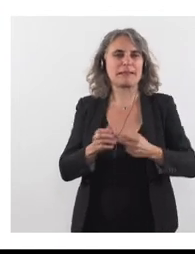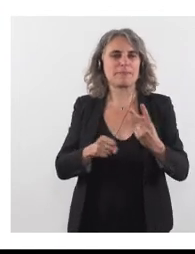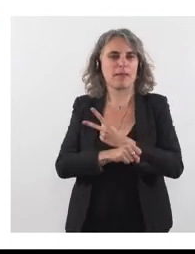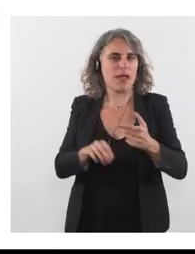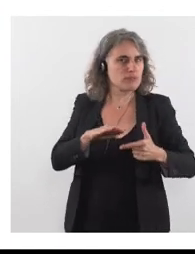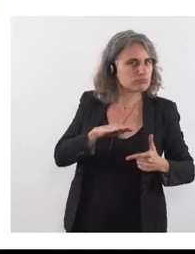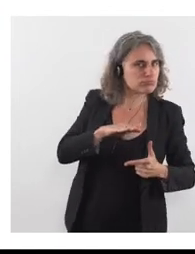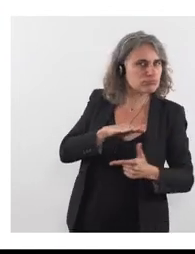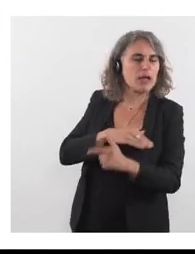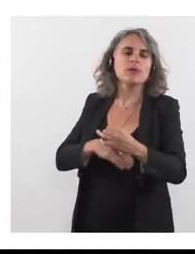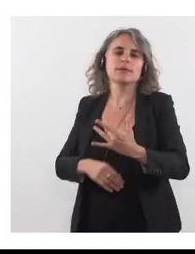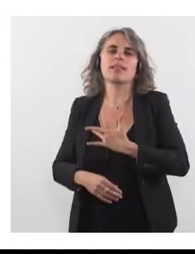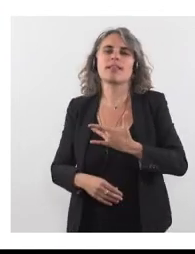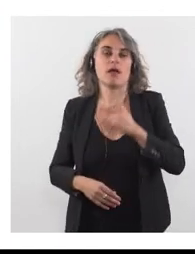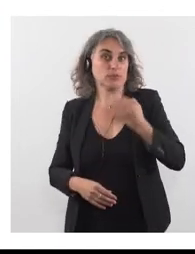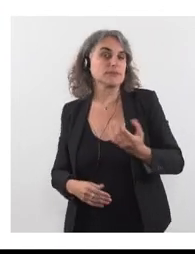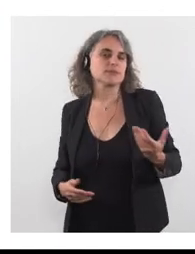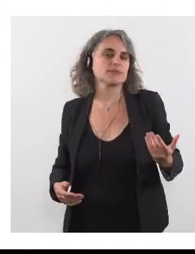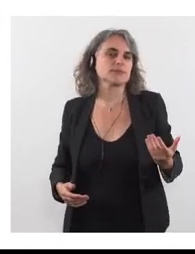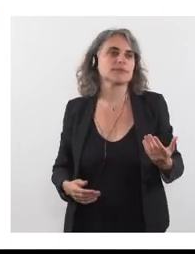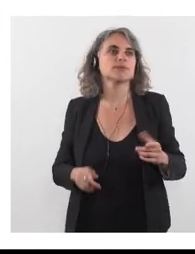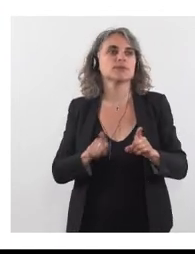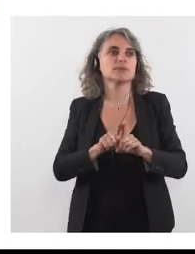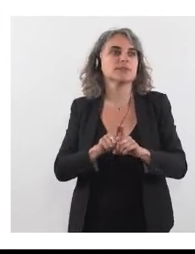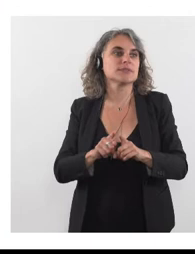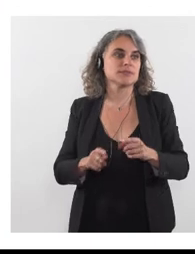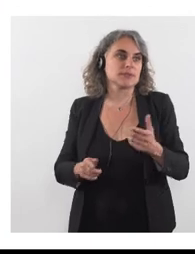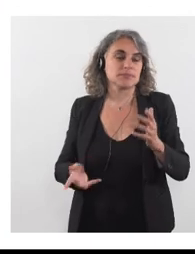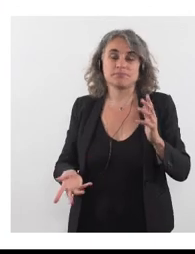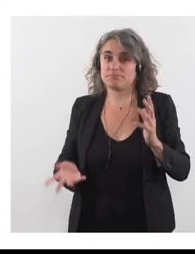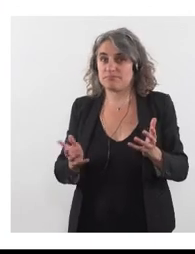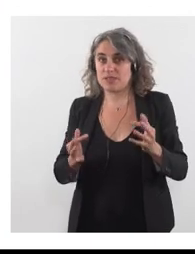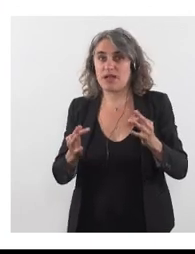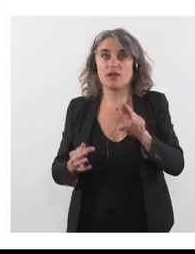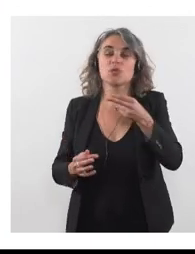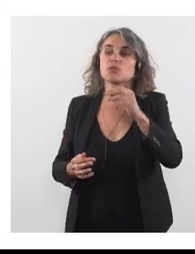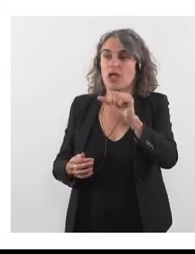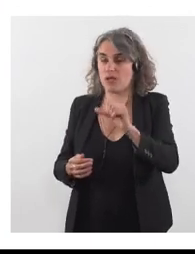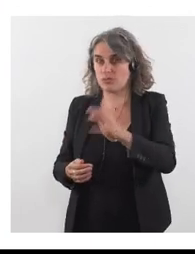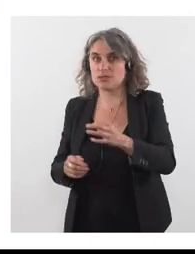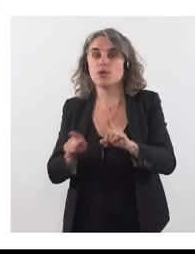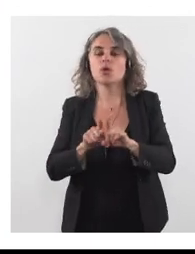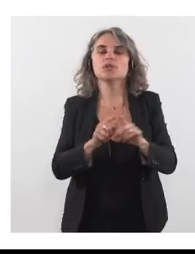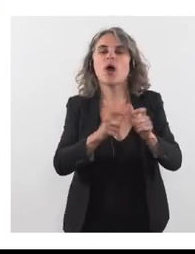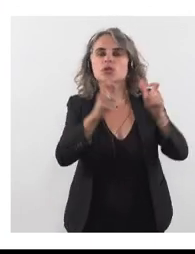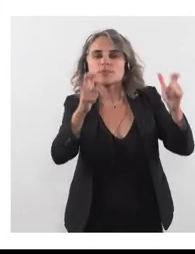être intéressante et que Ounia parfois utilise aussi, mais ça peut être dans les deux sens, avec les cliniques de droit avec lesquelles vous travaillez,